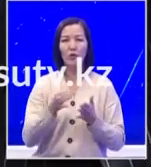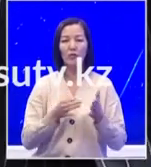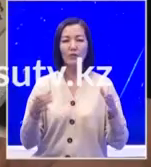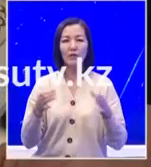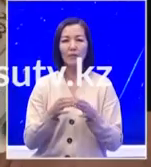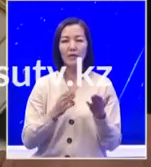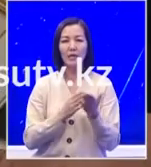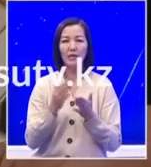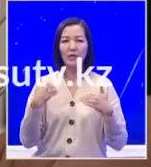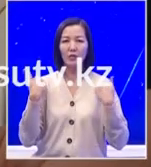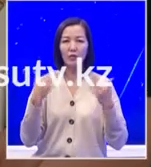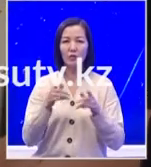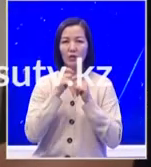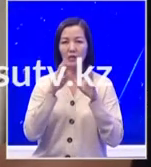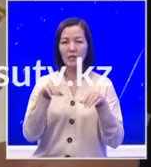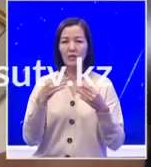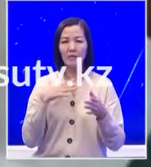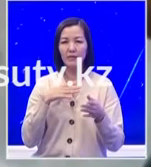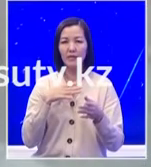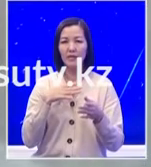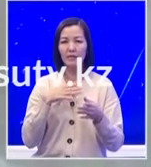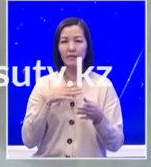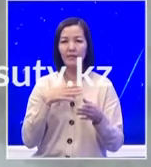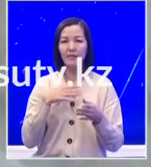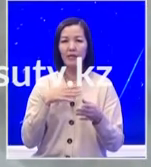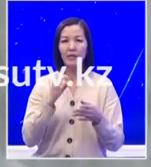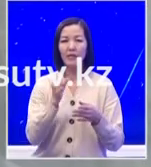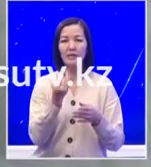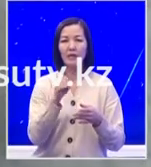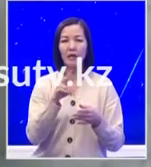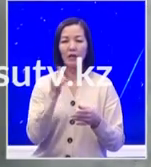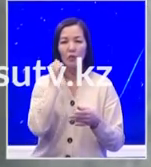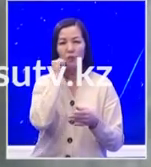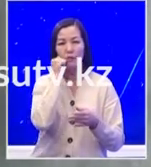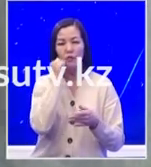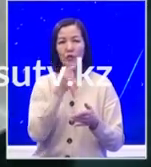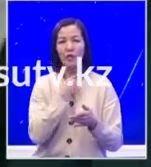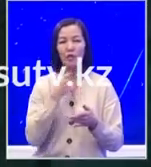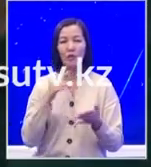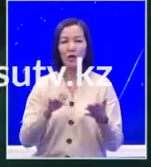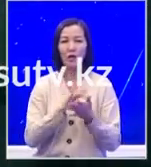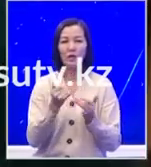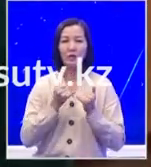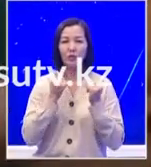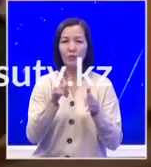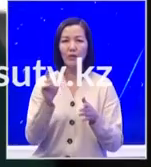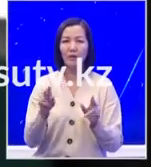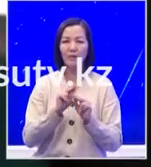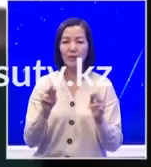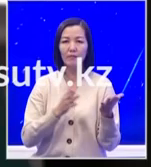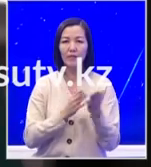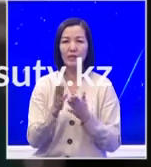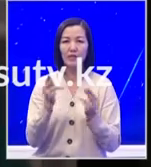мүшелері ардагерді құттықтап, сыйлық табыстады. Сайлаугүл Сәлімжанқызы Талдықорған қаласының құрметті азаматы, білім саласына еңбек